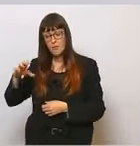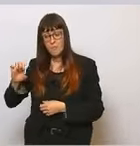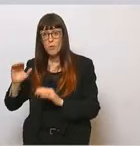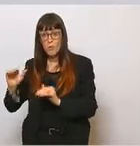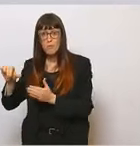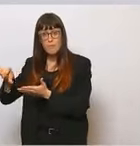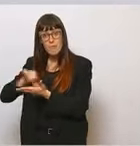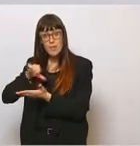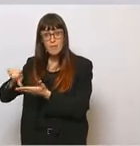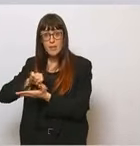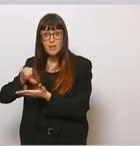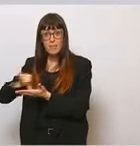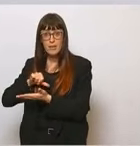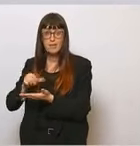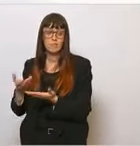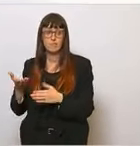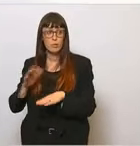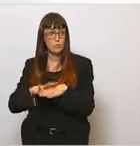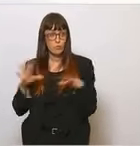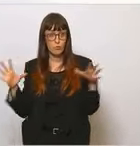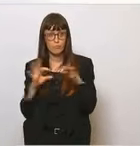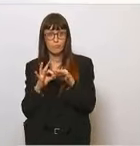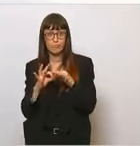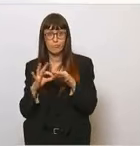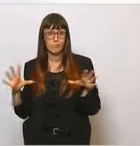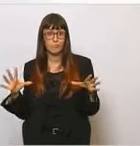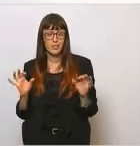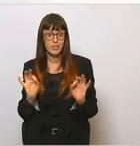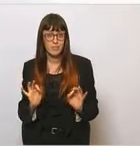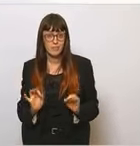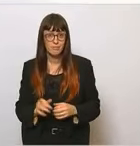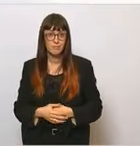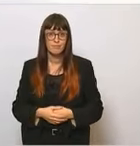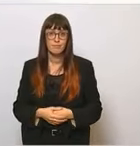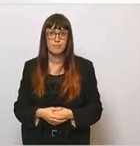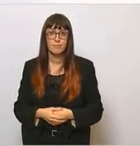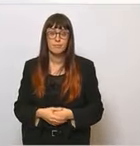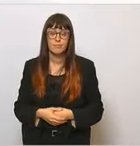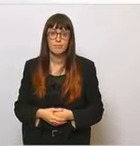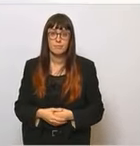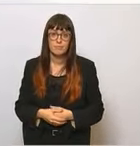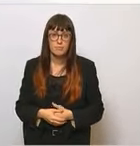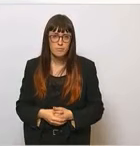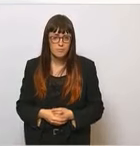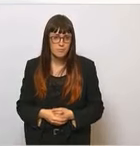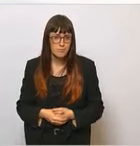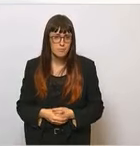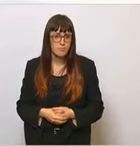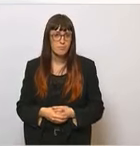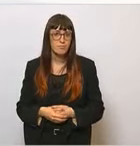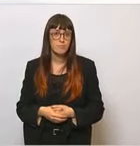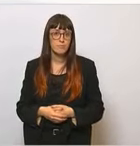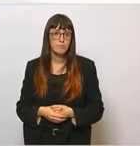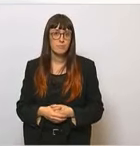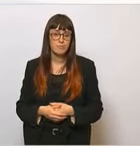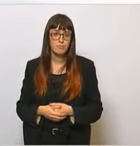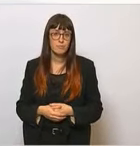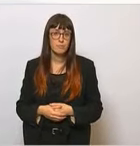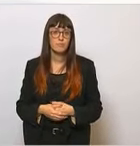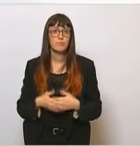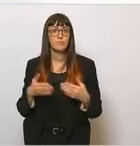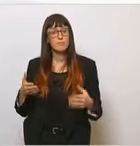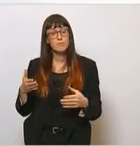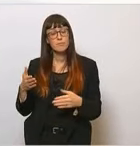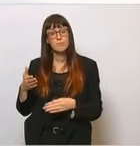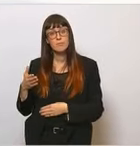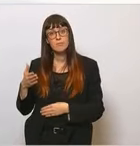quelque chose alors qu'ils n'ont rien en retour. Et bien, pour revenir à ce qui a été dit, il n'y a pas d'avenir